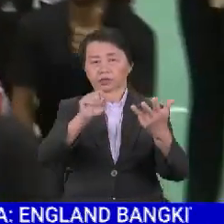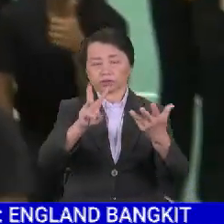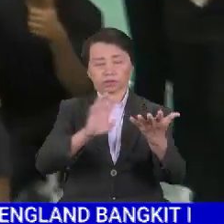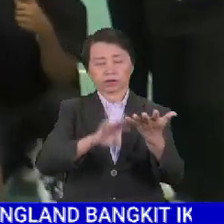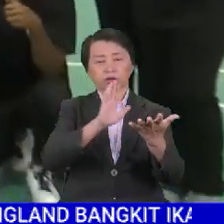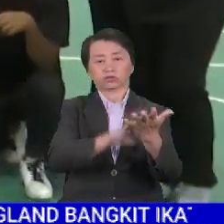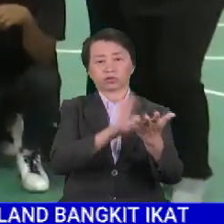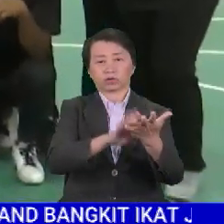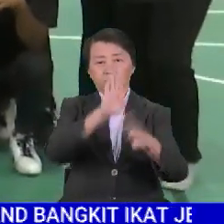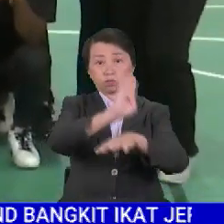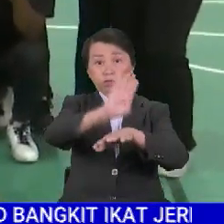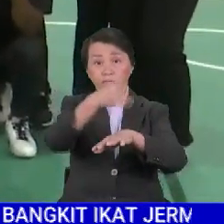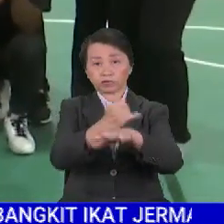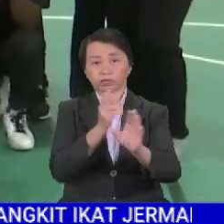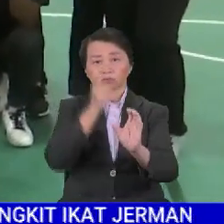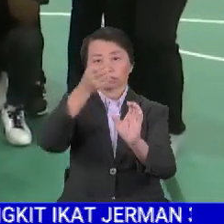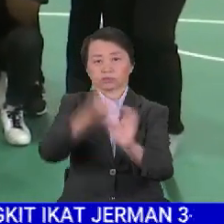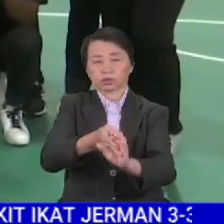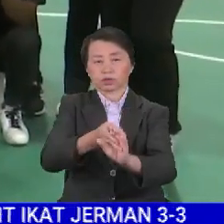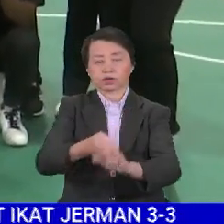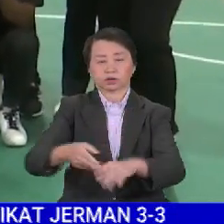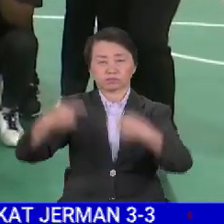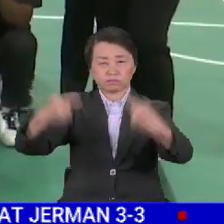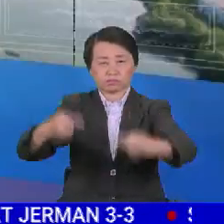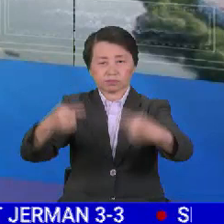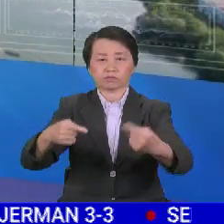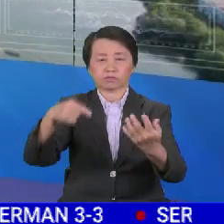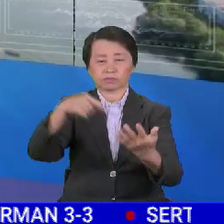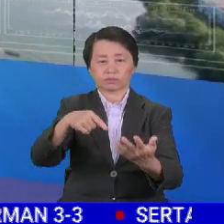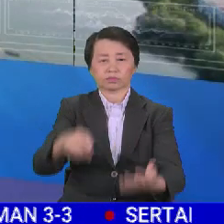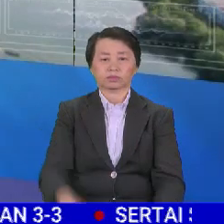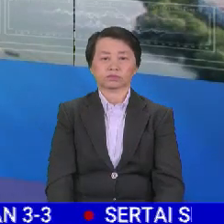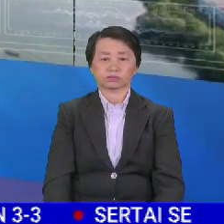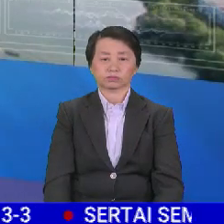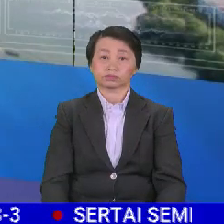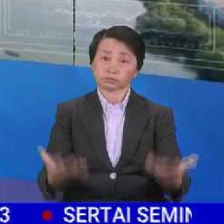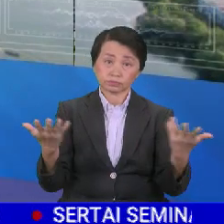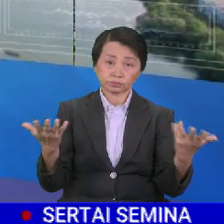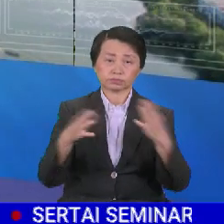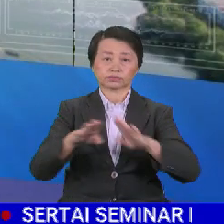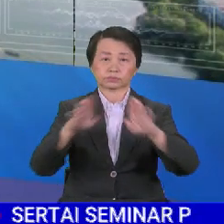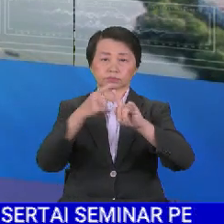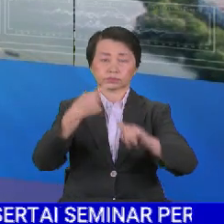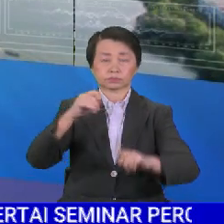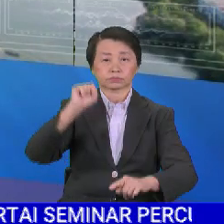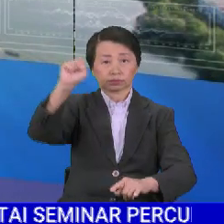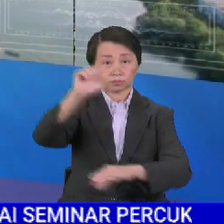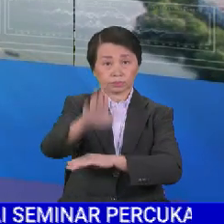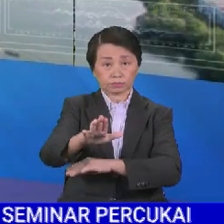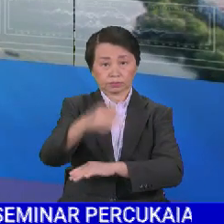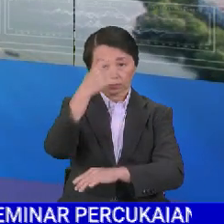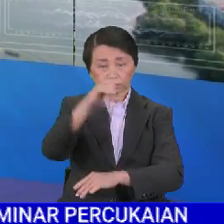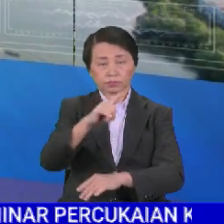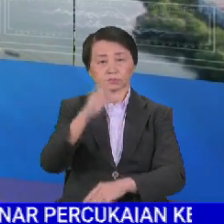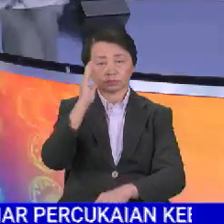Sekolah Sukan Bukit Jalil menyertai kejohanan ini. Baik, sekian perkembangan berita dari Sabah untuk petang ini, dan